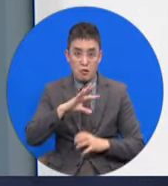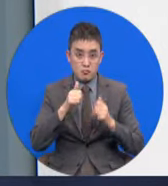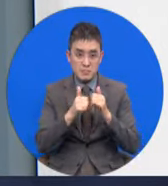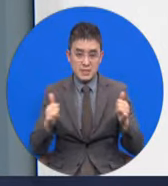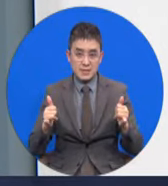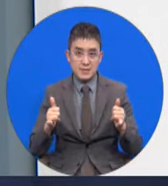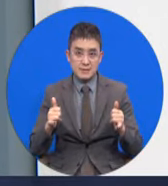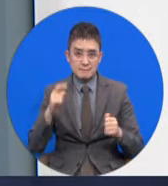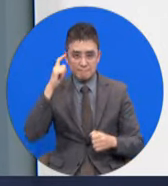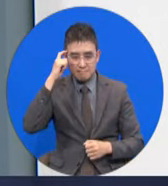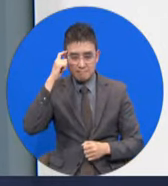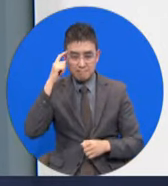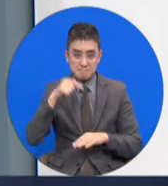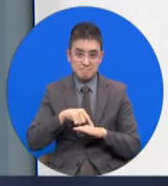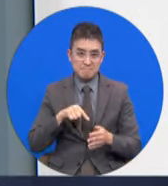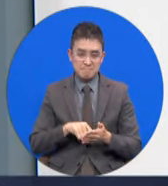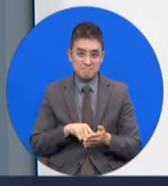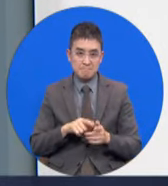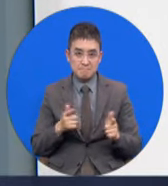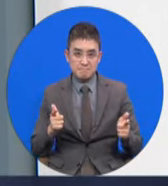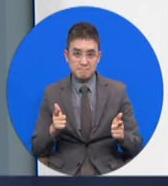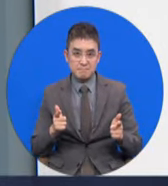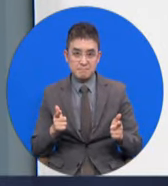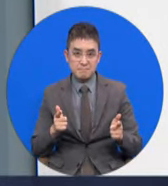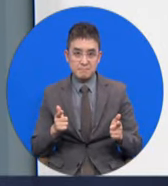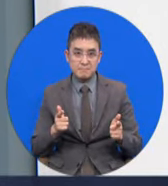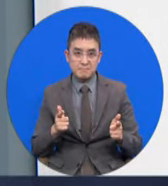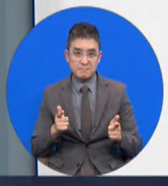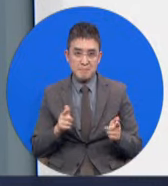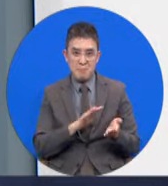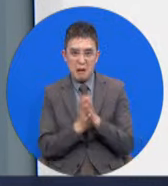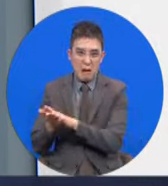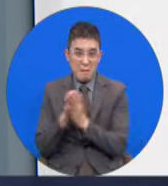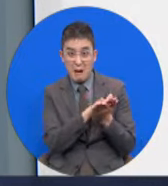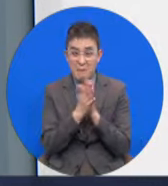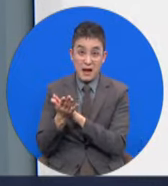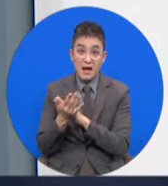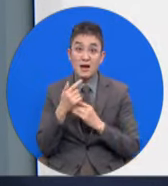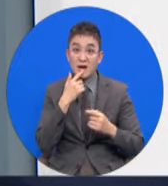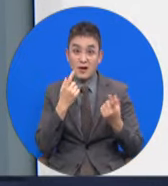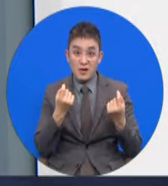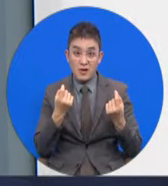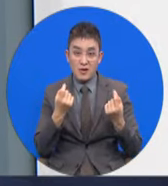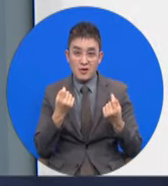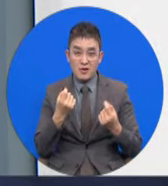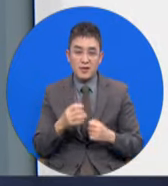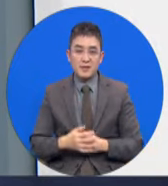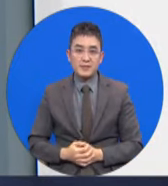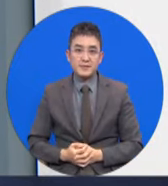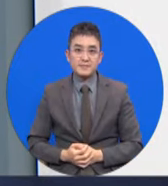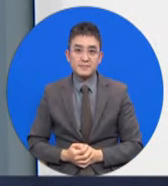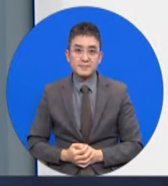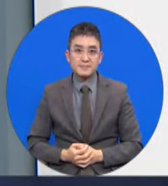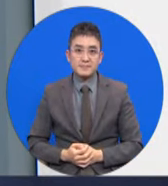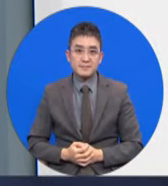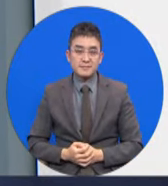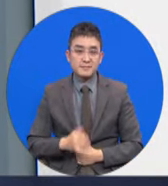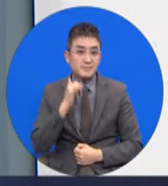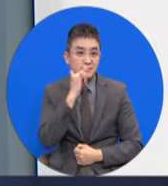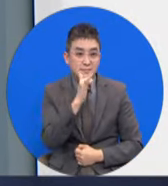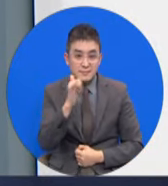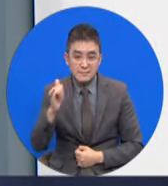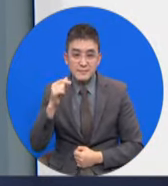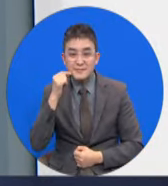하지 않습니까? 여론도 요동을 칩니다. 아, 그래서 저도 뭐 제가 뭐 무슨 여론조사를 통해